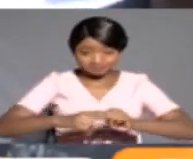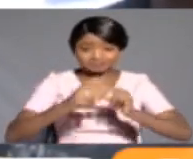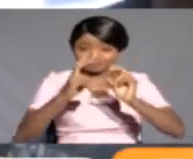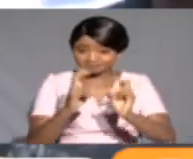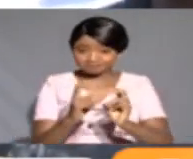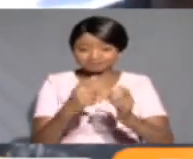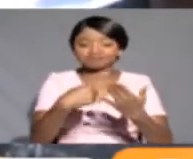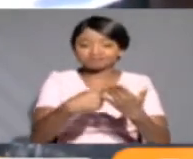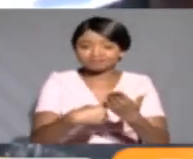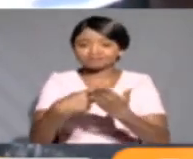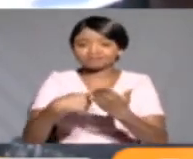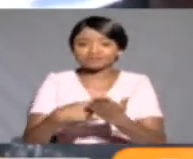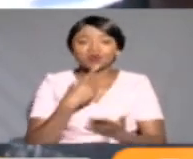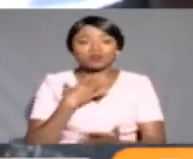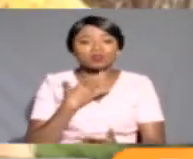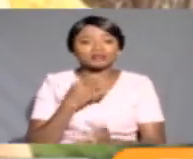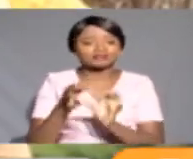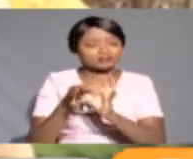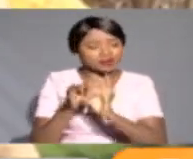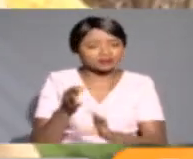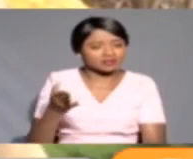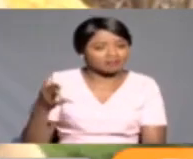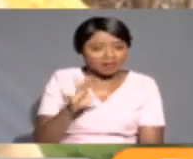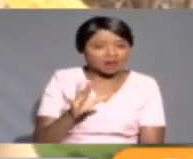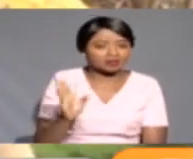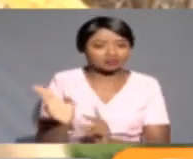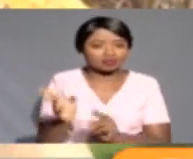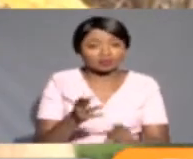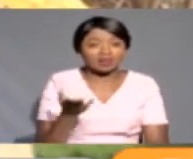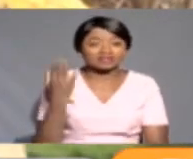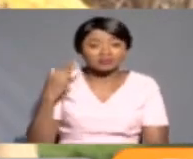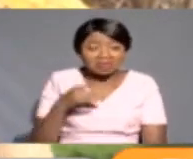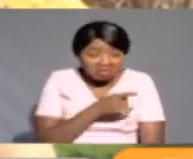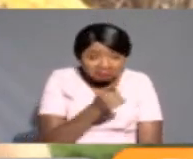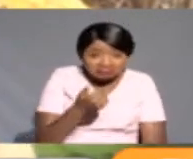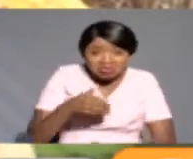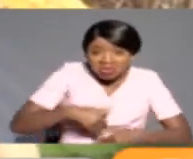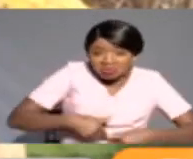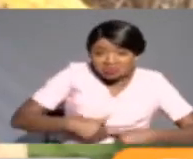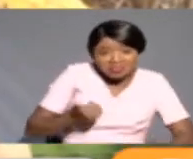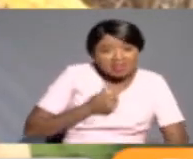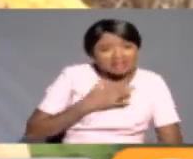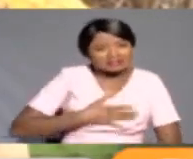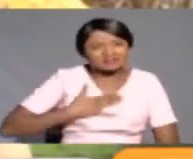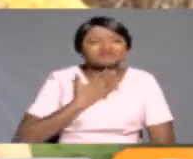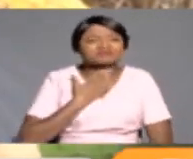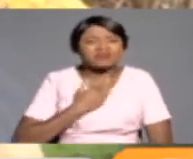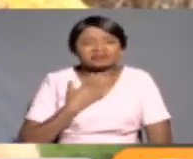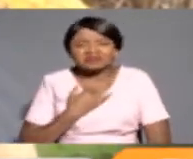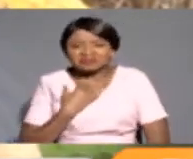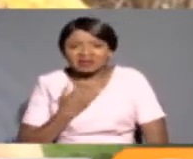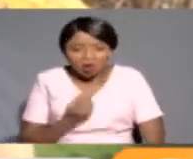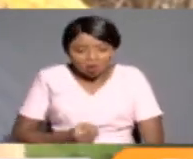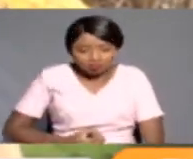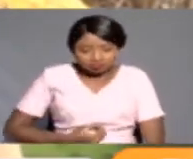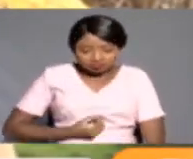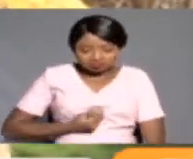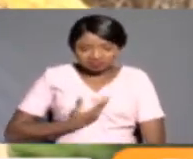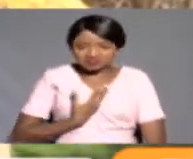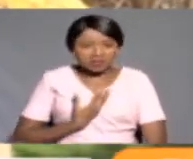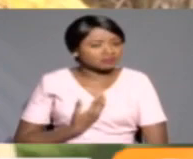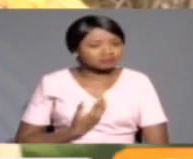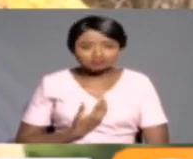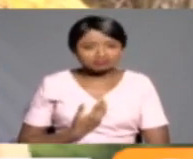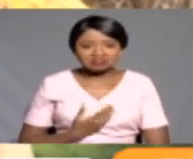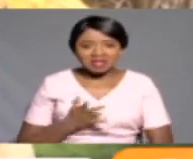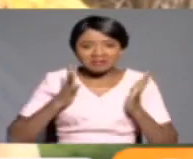mila zetu vile inastahili kukaa. Watoto wetu wasiingiwe na zile tamaa, manake tamaa pia inaharibu. Unapata mtoto